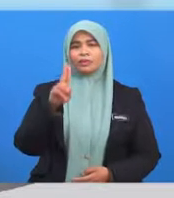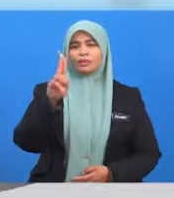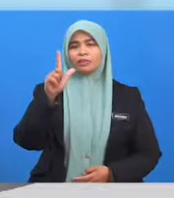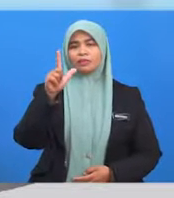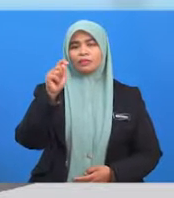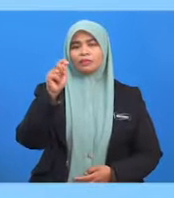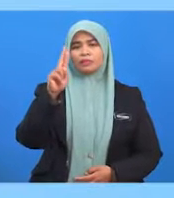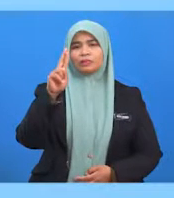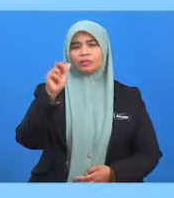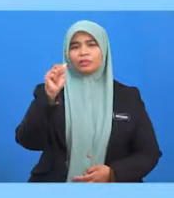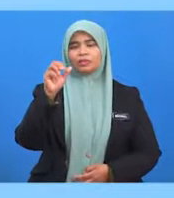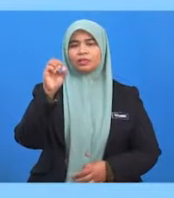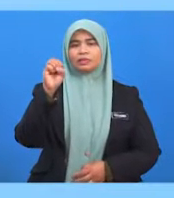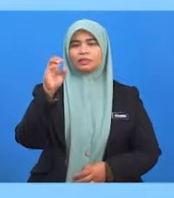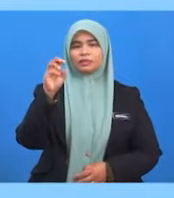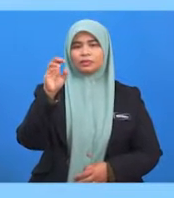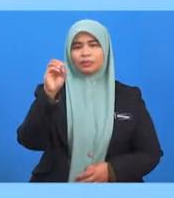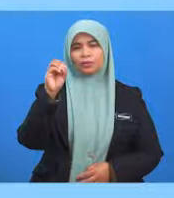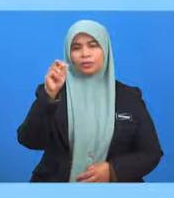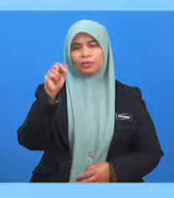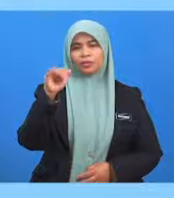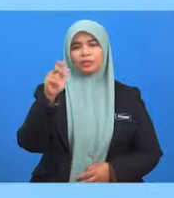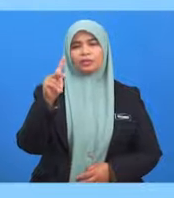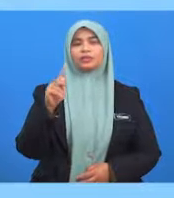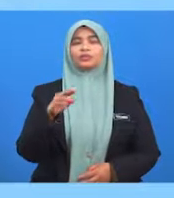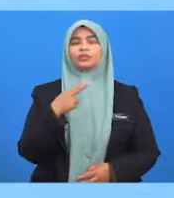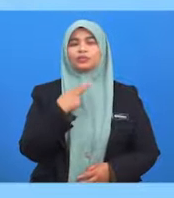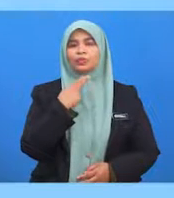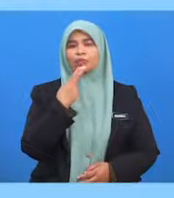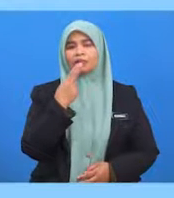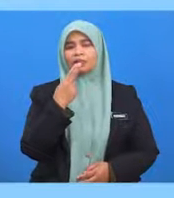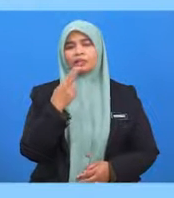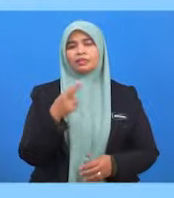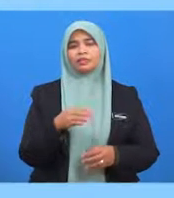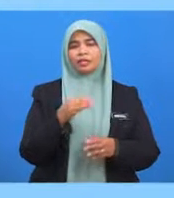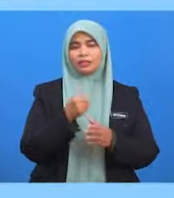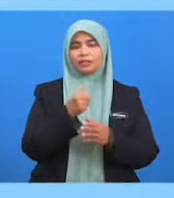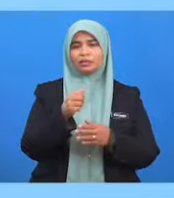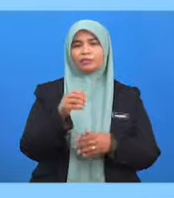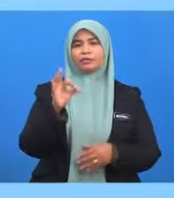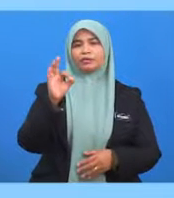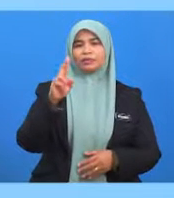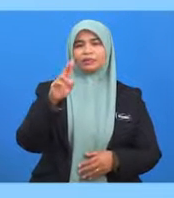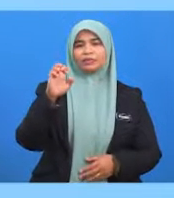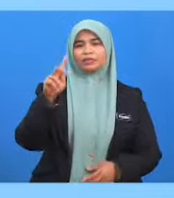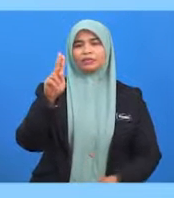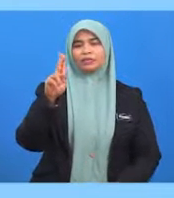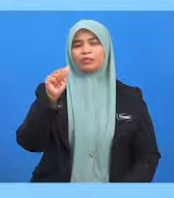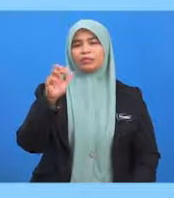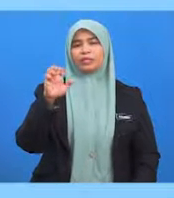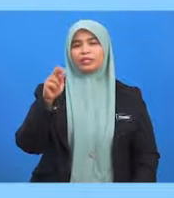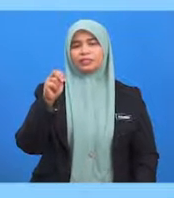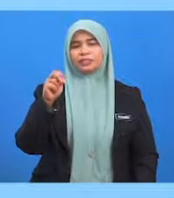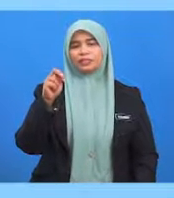Ultrasonik adalah suara atau getaran dengan frekuensi yang terlalu tinggi